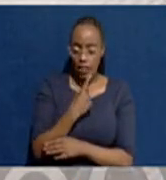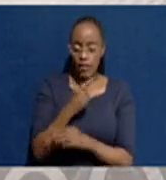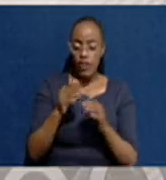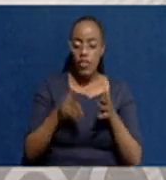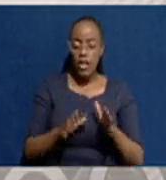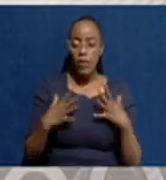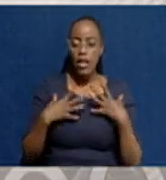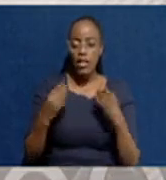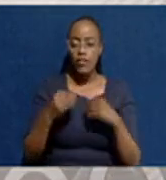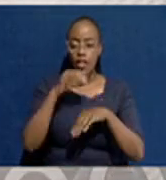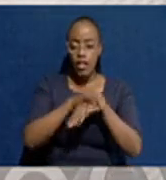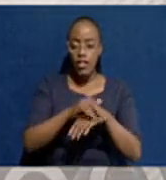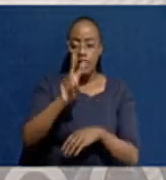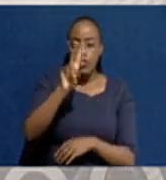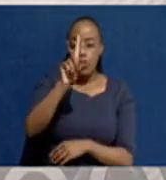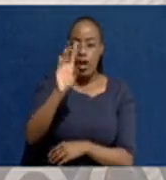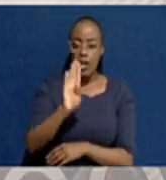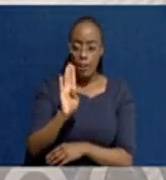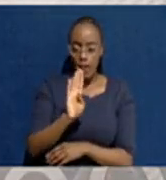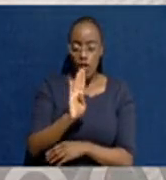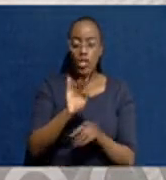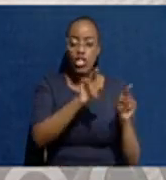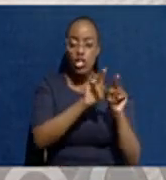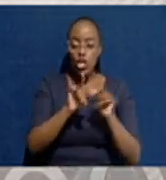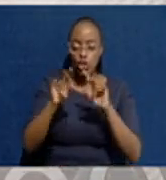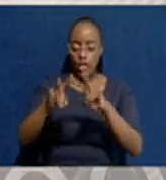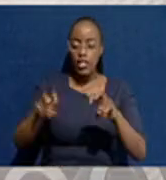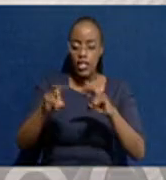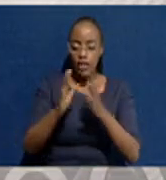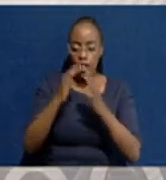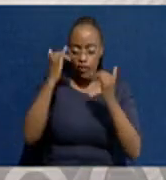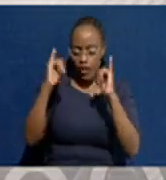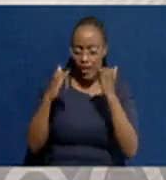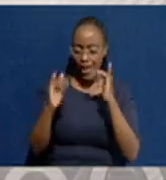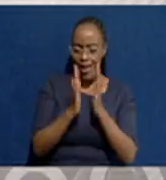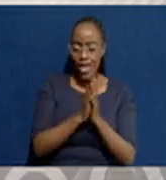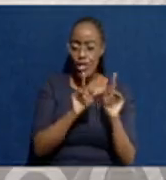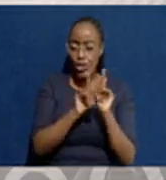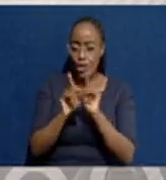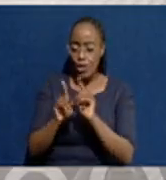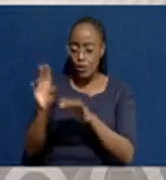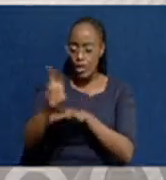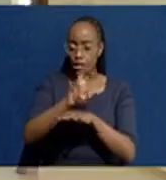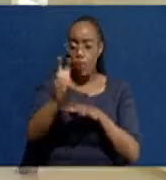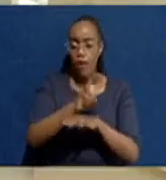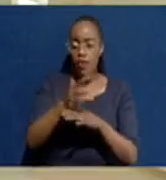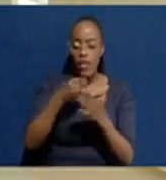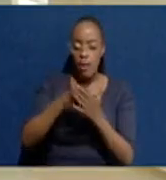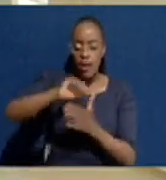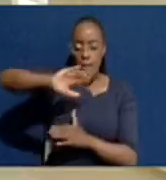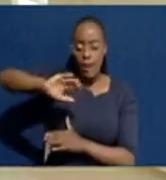shilingi bilioni 21, huku utafiti, uvumbuzi na usimamizi zikipokea fedha